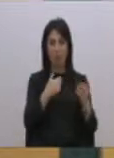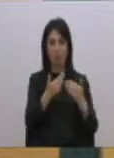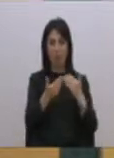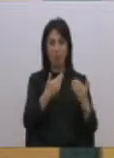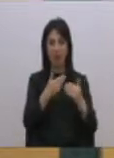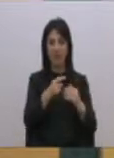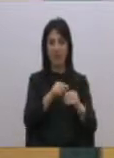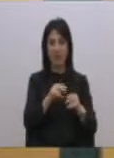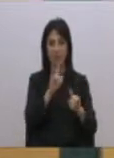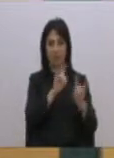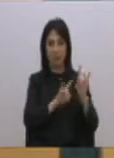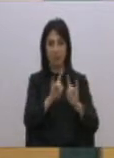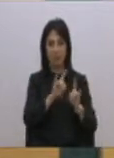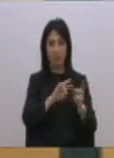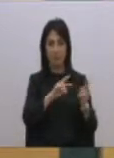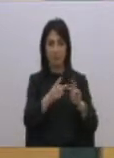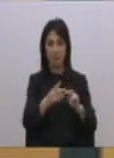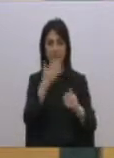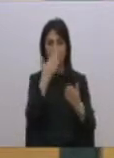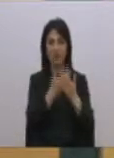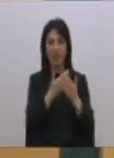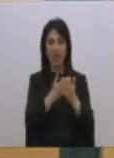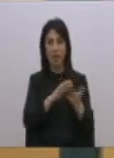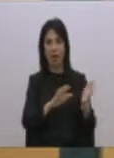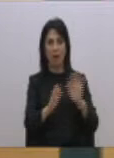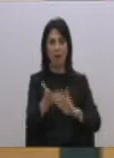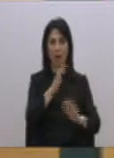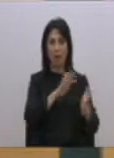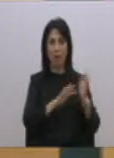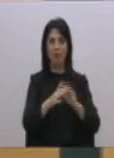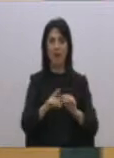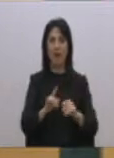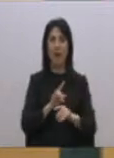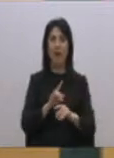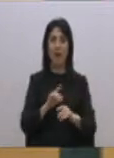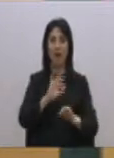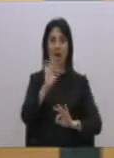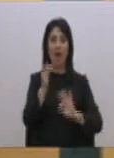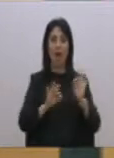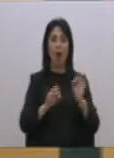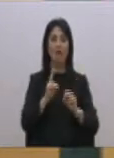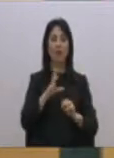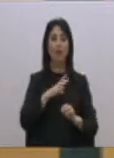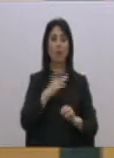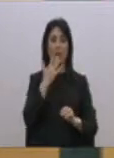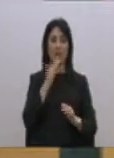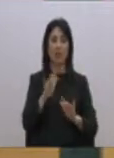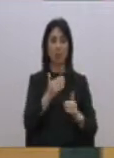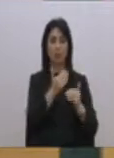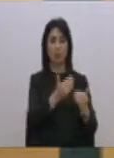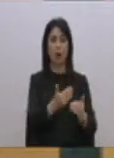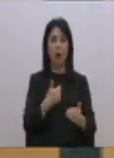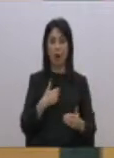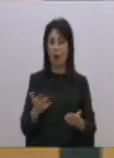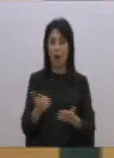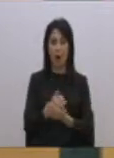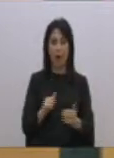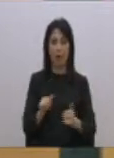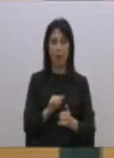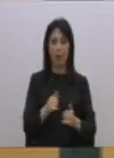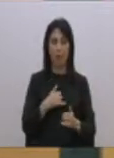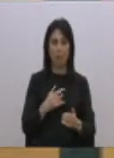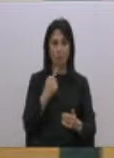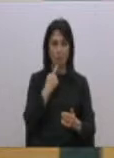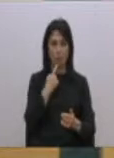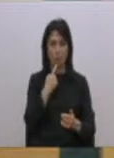მათი დამუშავება, რომ მათ ჩვენება არ მისცენ, ეს ხელოვნება იყო ნაციონალური მოძრაობის და როგორ წარმოგიდგენიათ, ესეთ დანაშაულთან